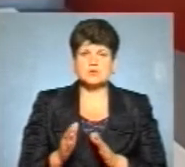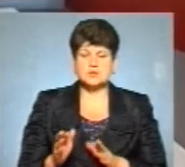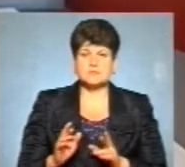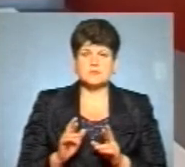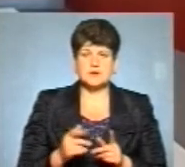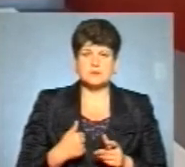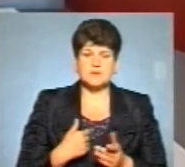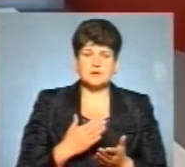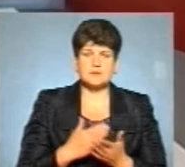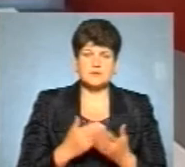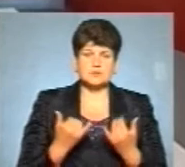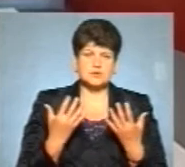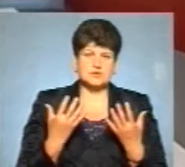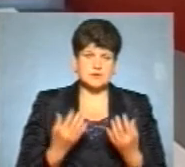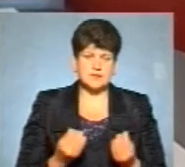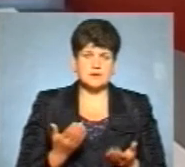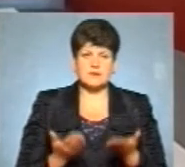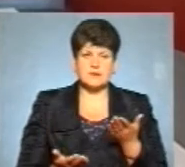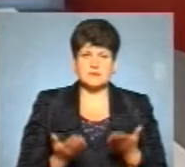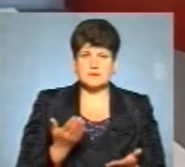як ми маємо на сьогоднішній день. Але,